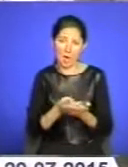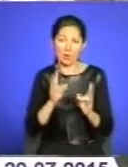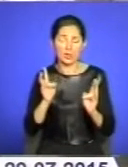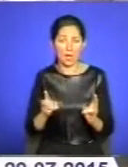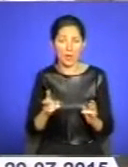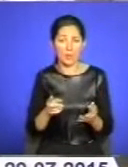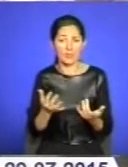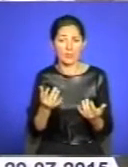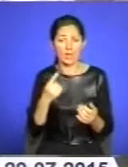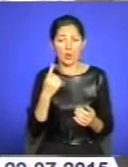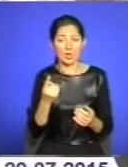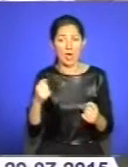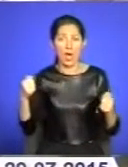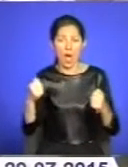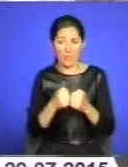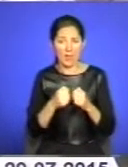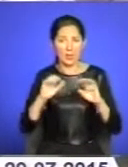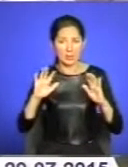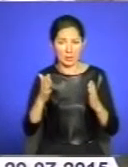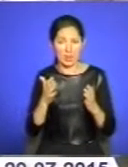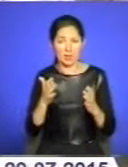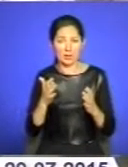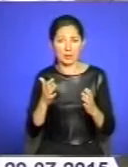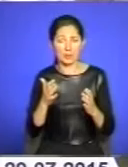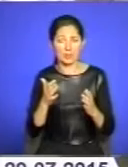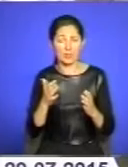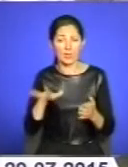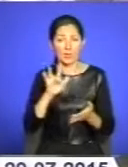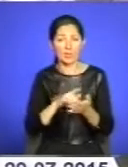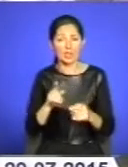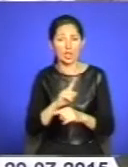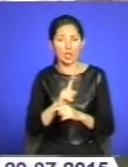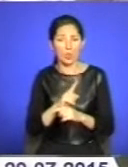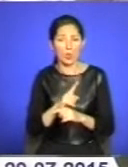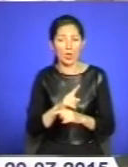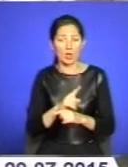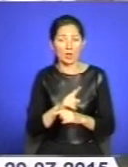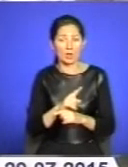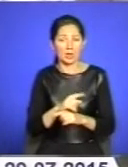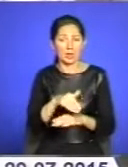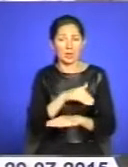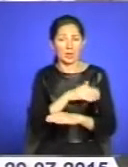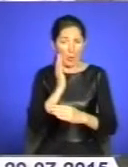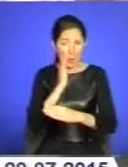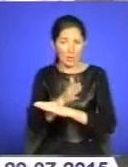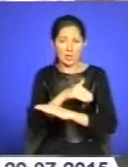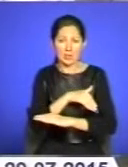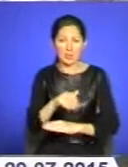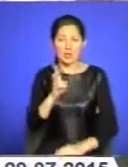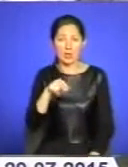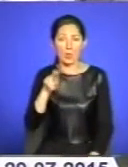одна дорожньо-транспортна пригода сталася в місті Тернополі на перехресті вулиць